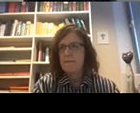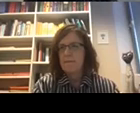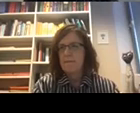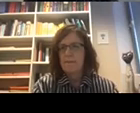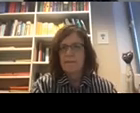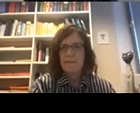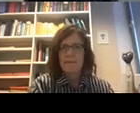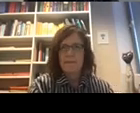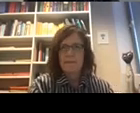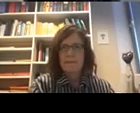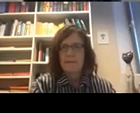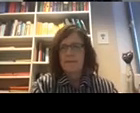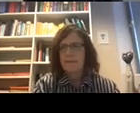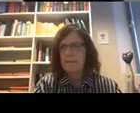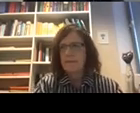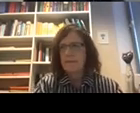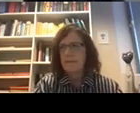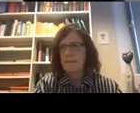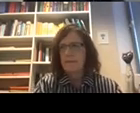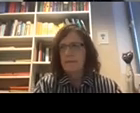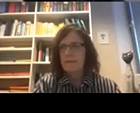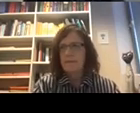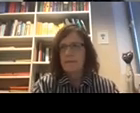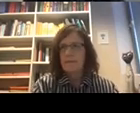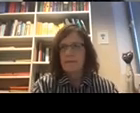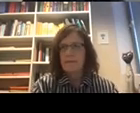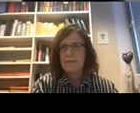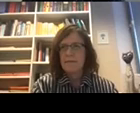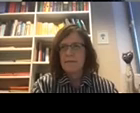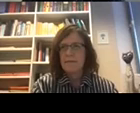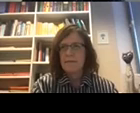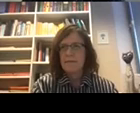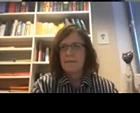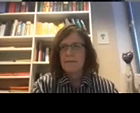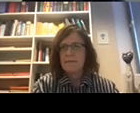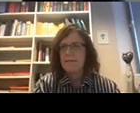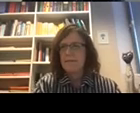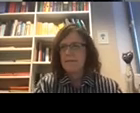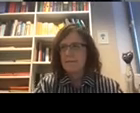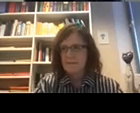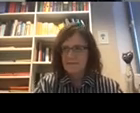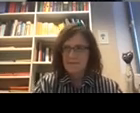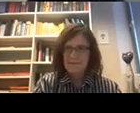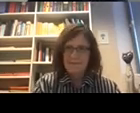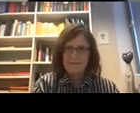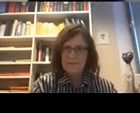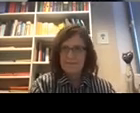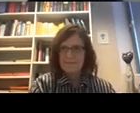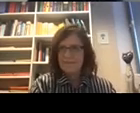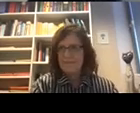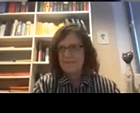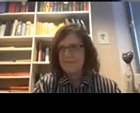miten mä sanoisin, triviaali kysymys, mutta koska teen tiedeviestintää työkseni, niin se pitää esittää, on se, että